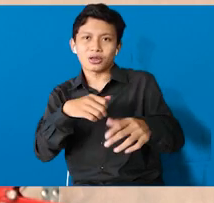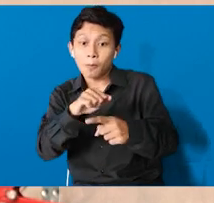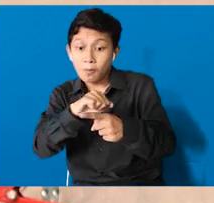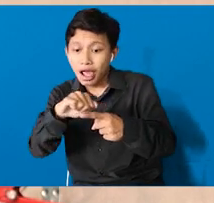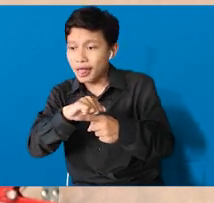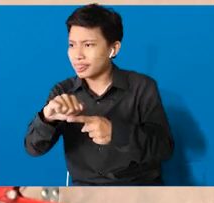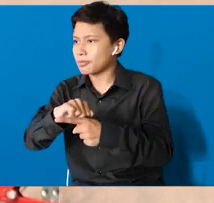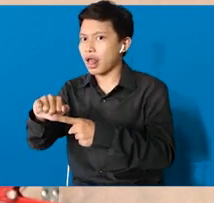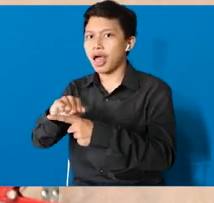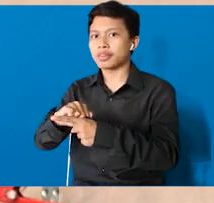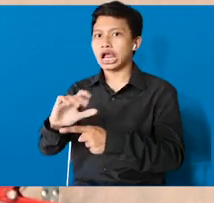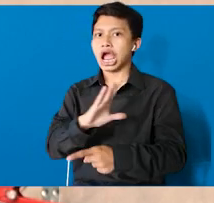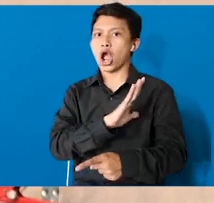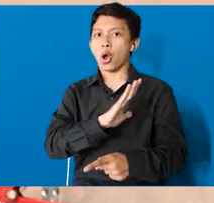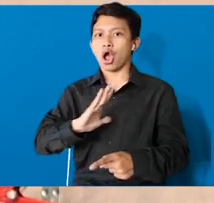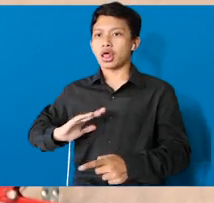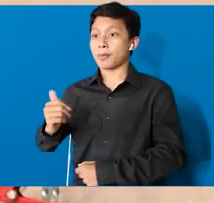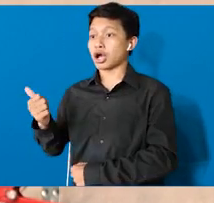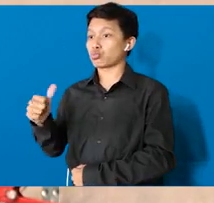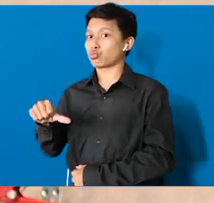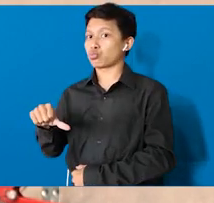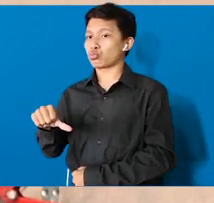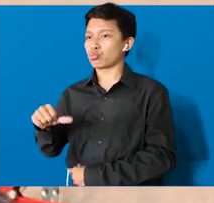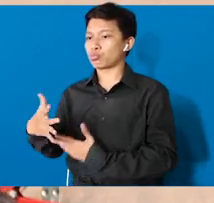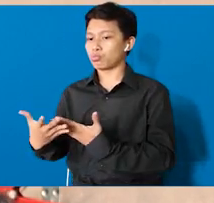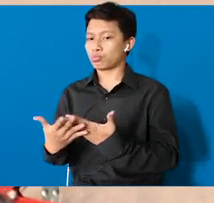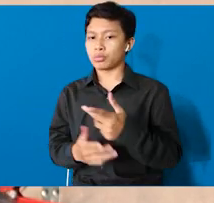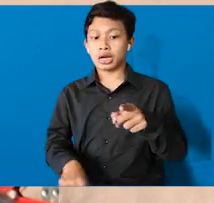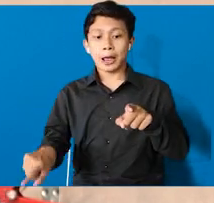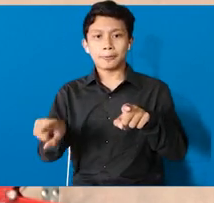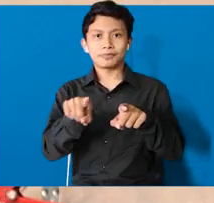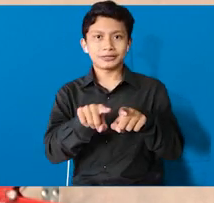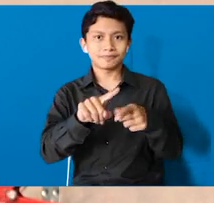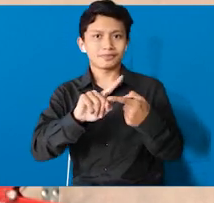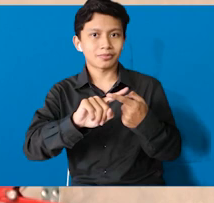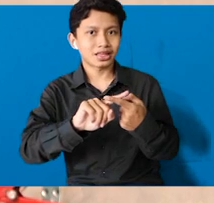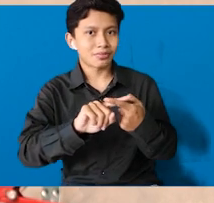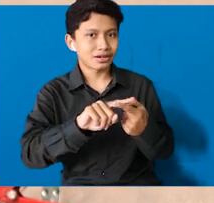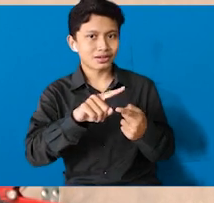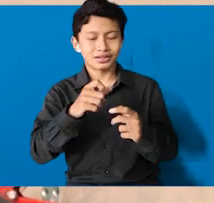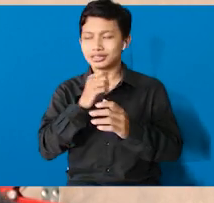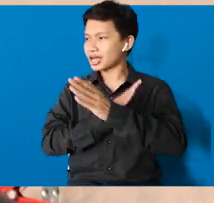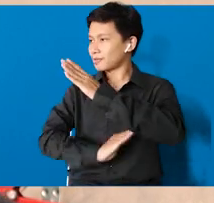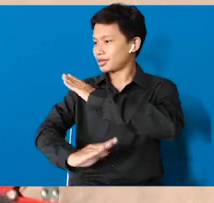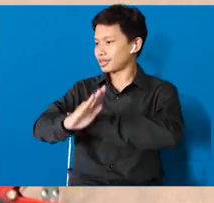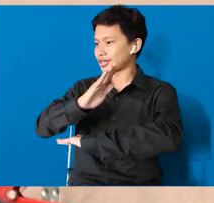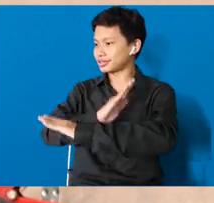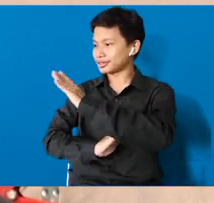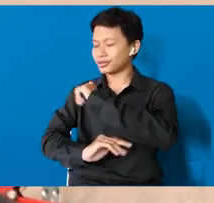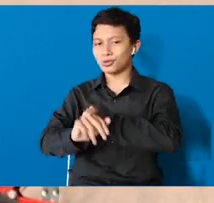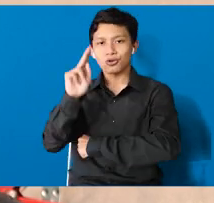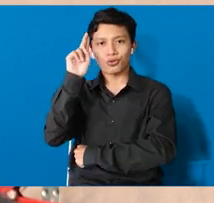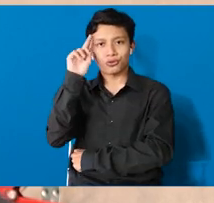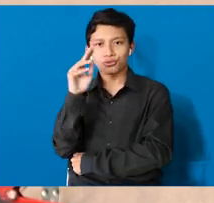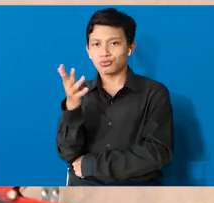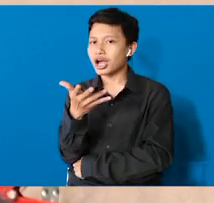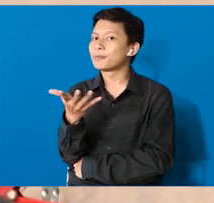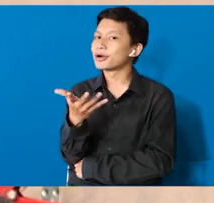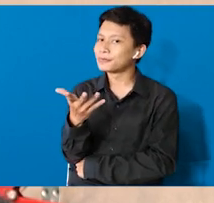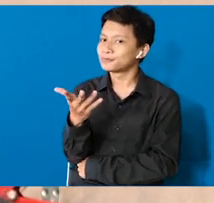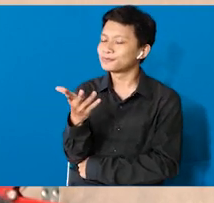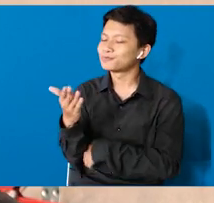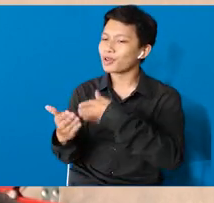melatih kader, kader kesehatan mendampingi teman-teman difabel untuk